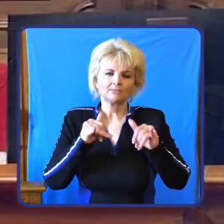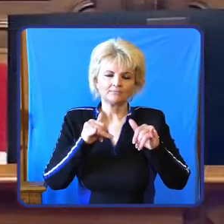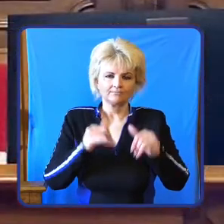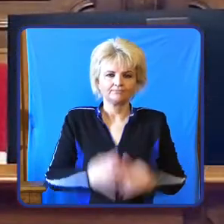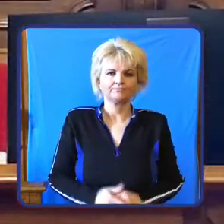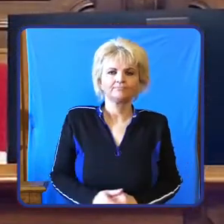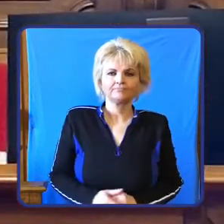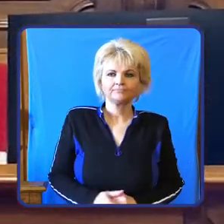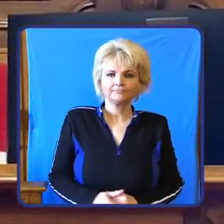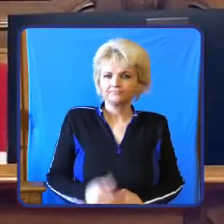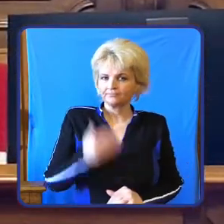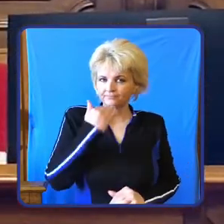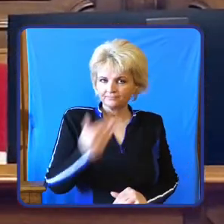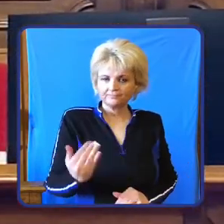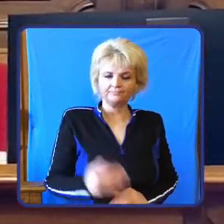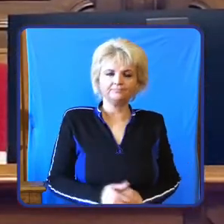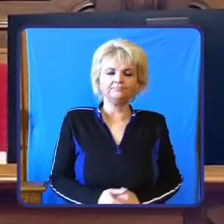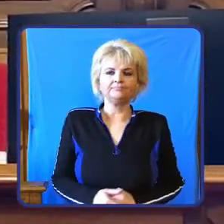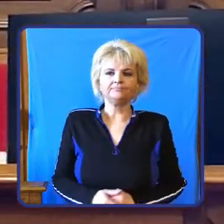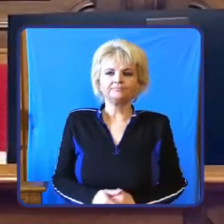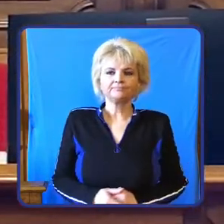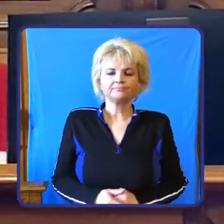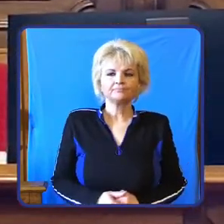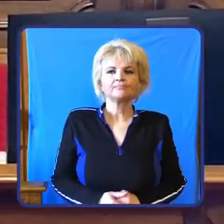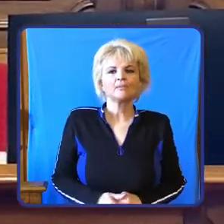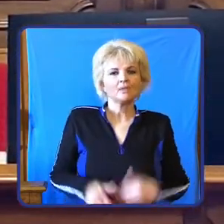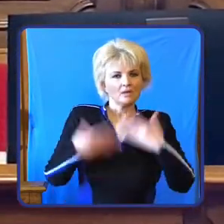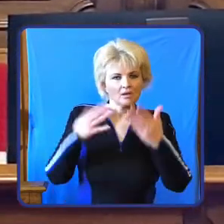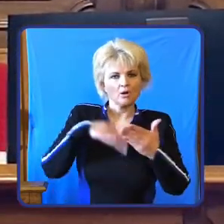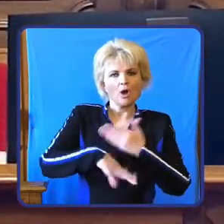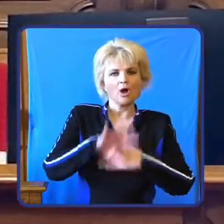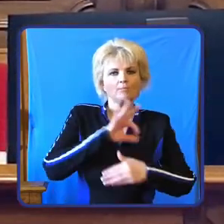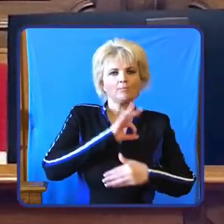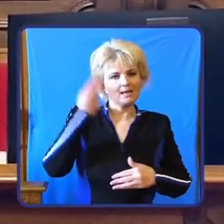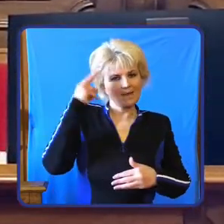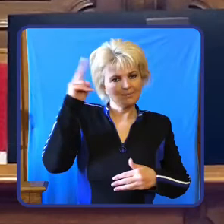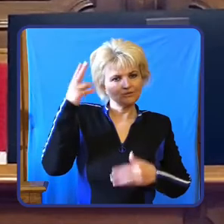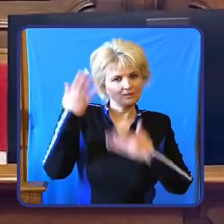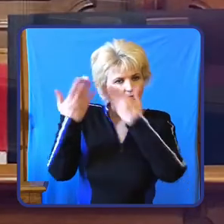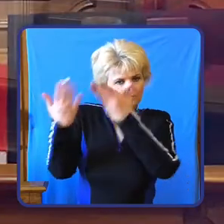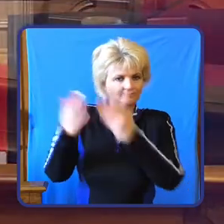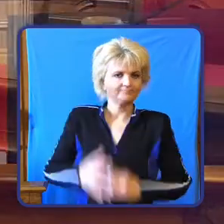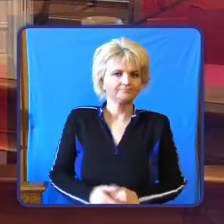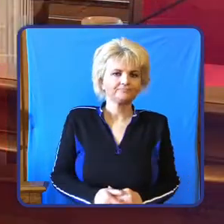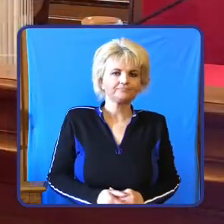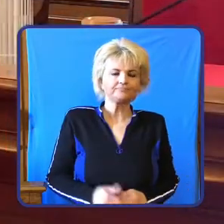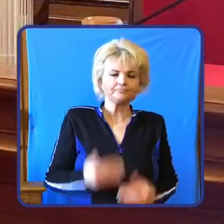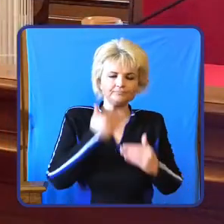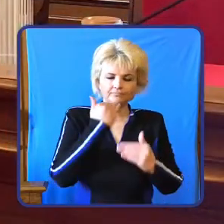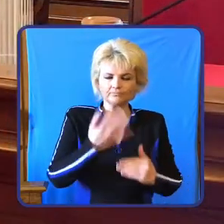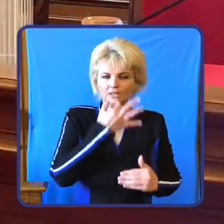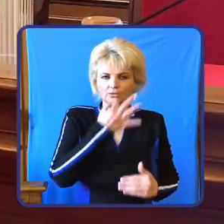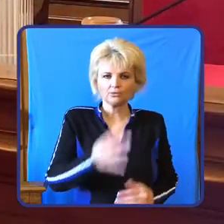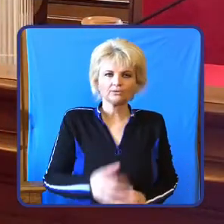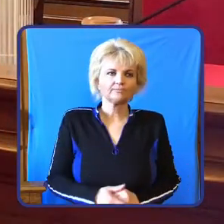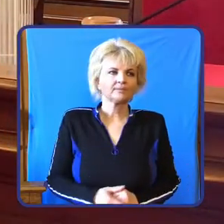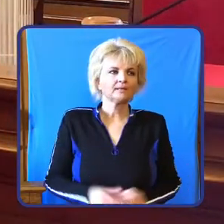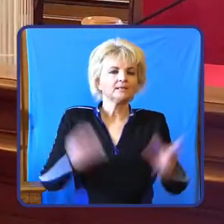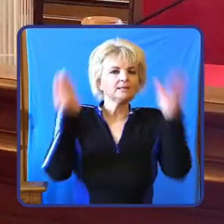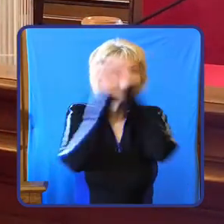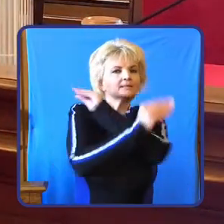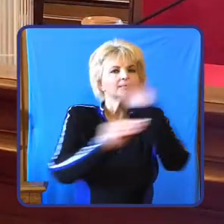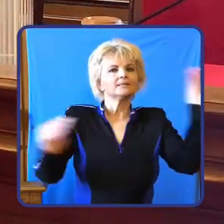Köszönöm. Köszönöm szépen, Berény Károly alpolgármesternek adom meg a szót. Köszönöm szépen a szót.